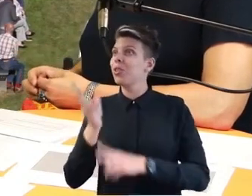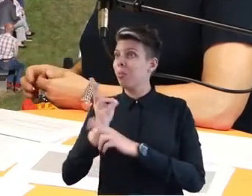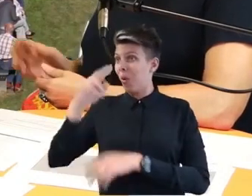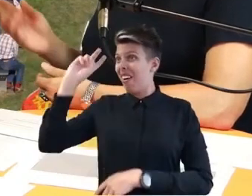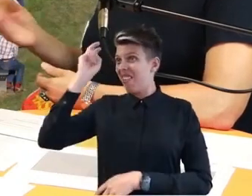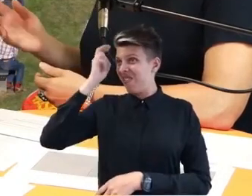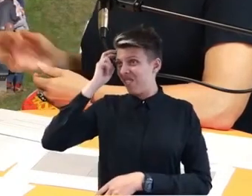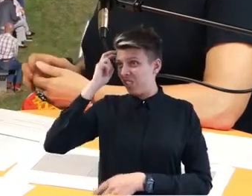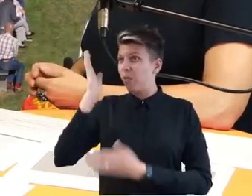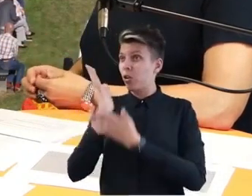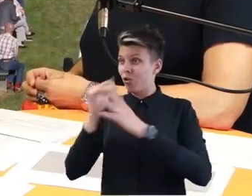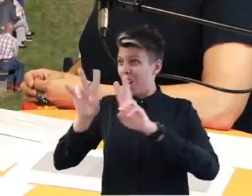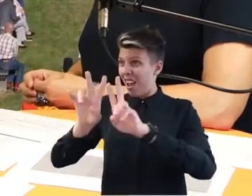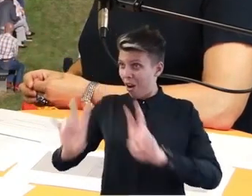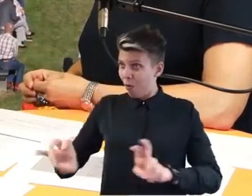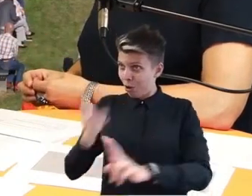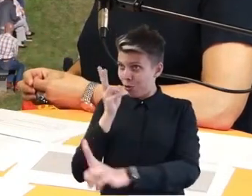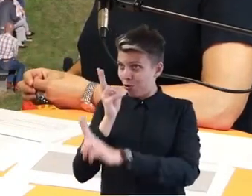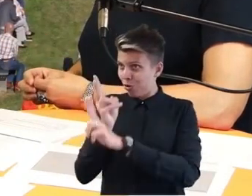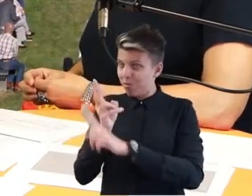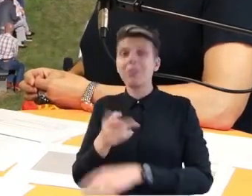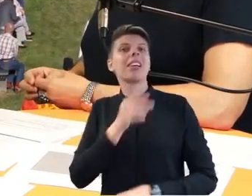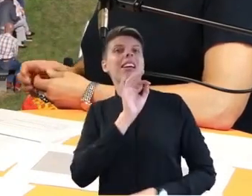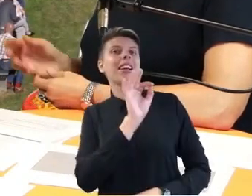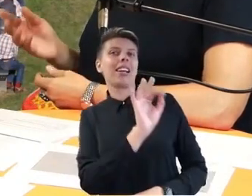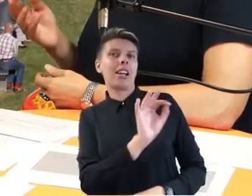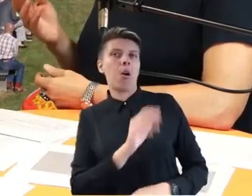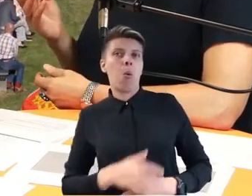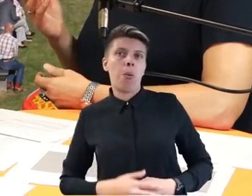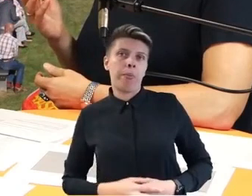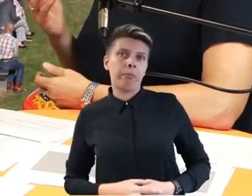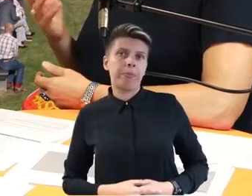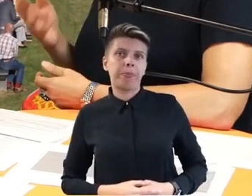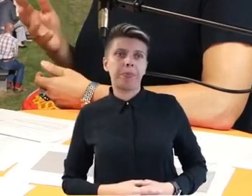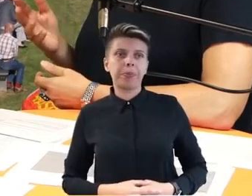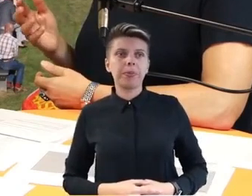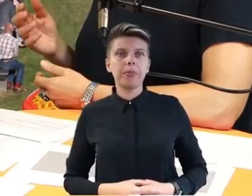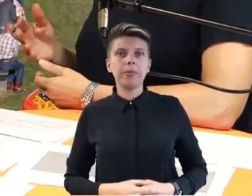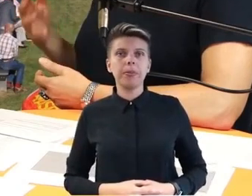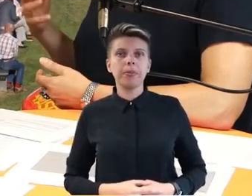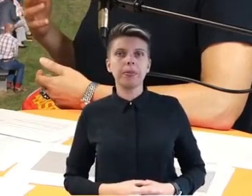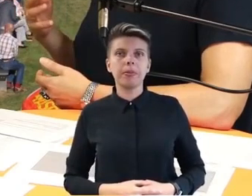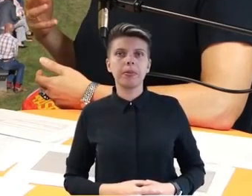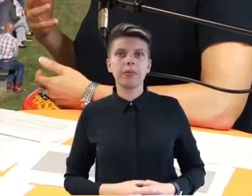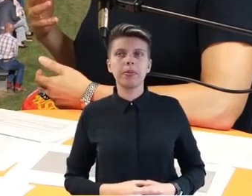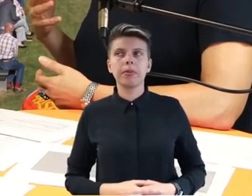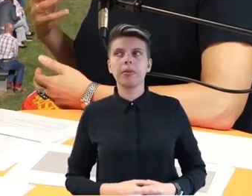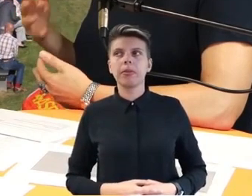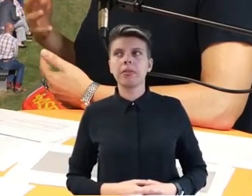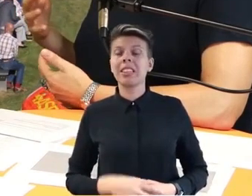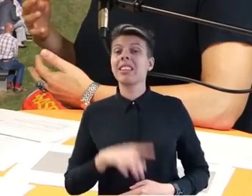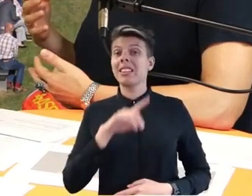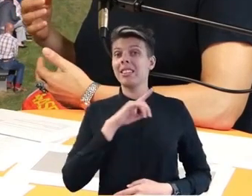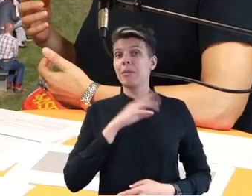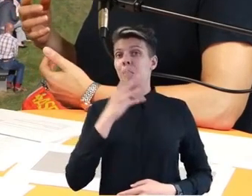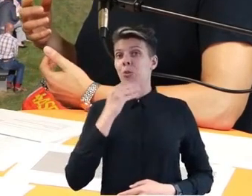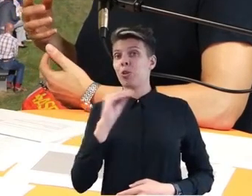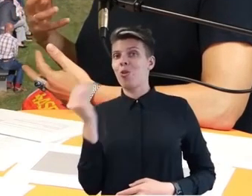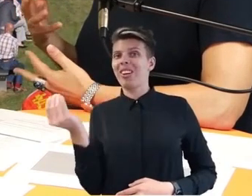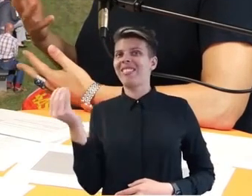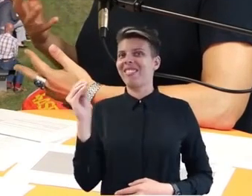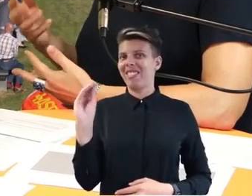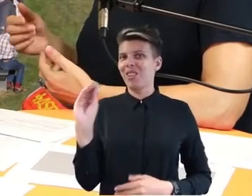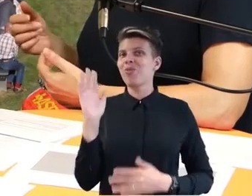erforscht sieht sie anders aus wobei ich ja wenn ich eine erwähnung machen kann was eben immer in